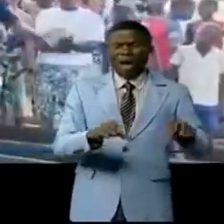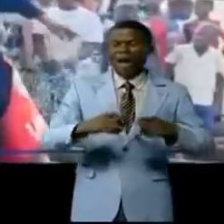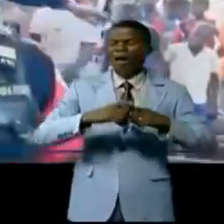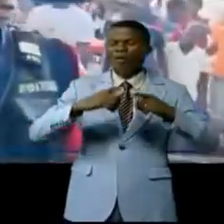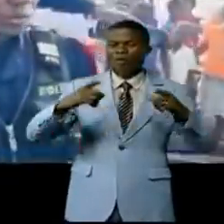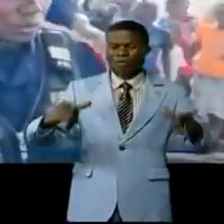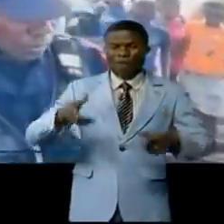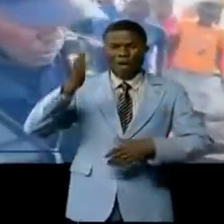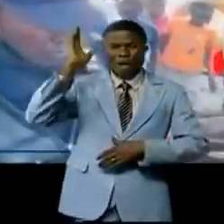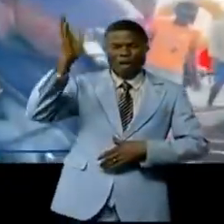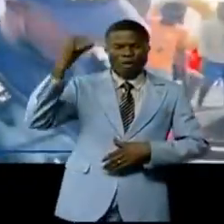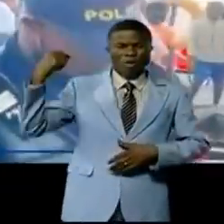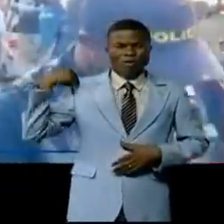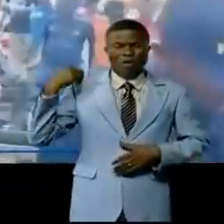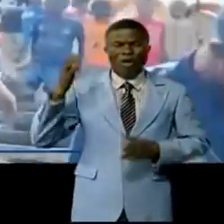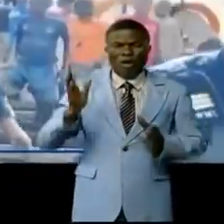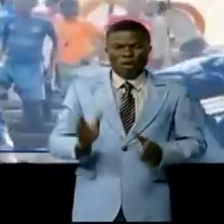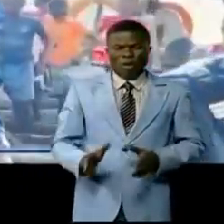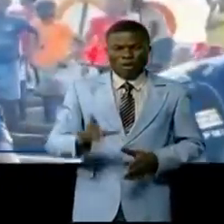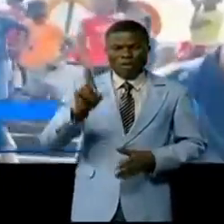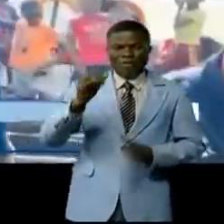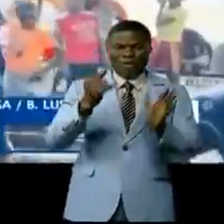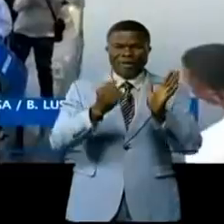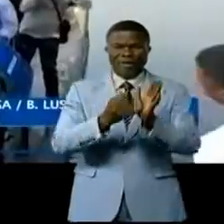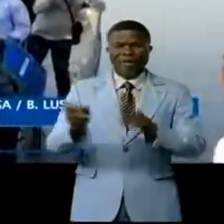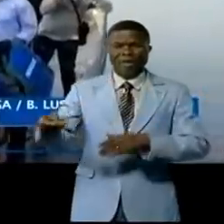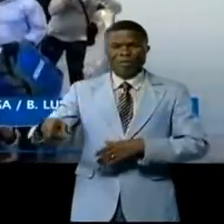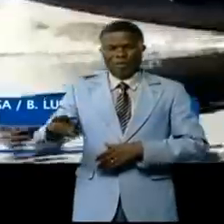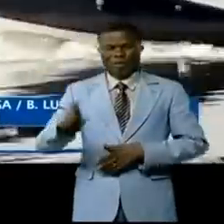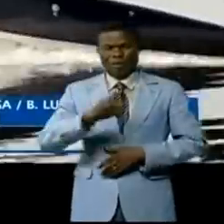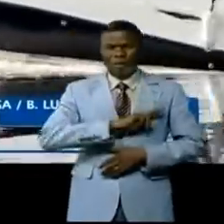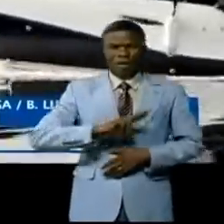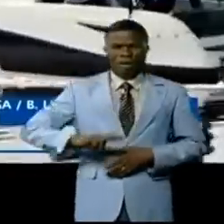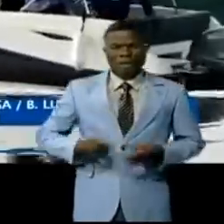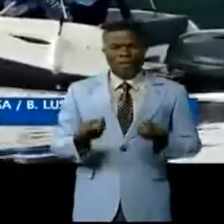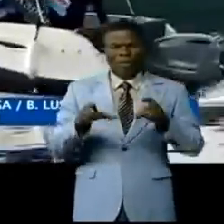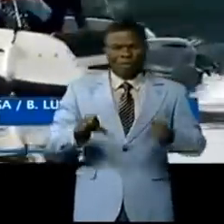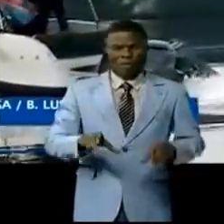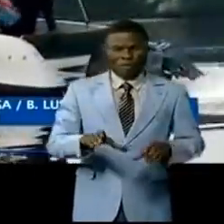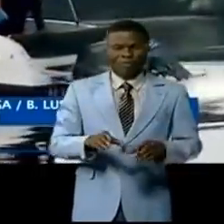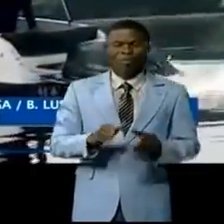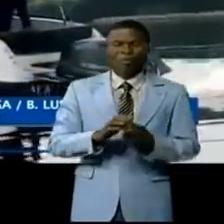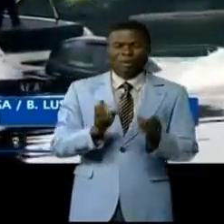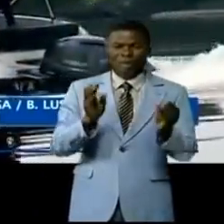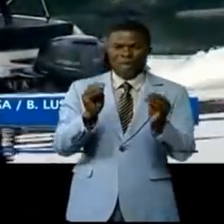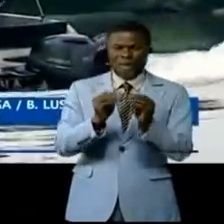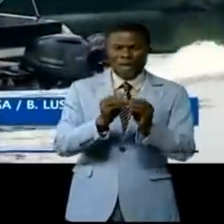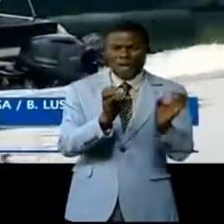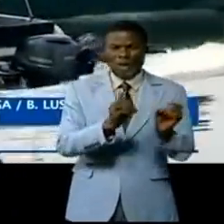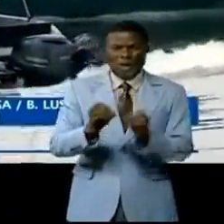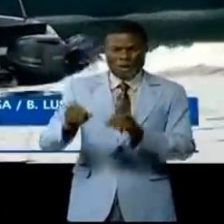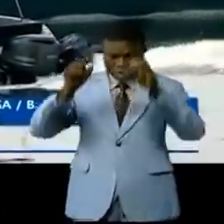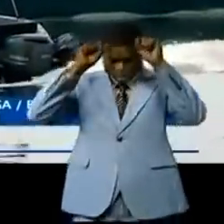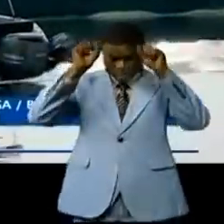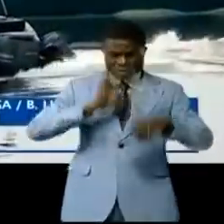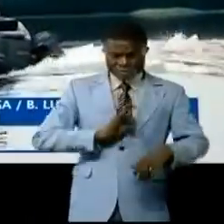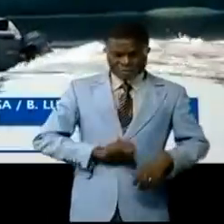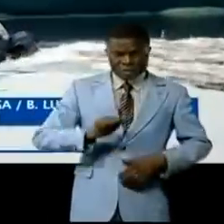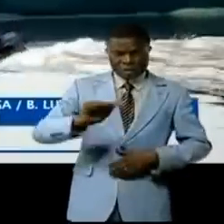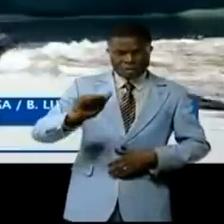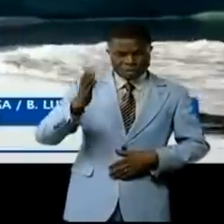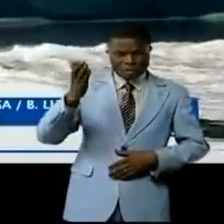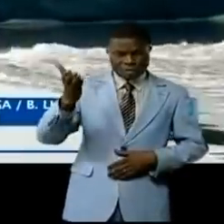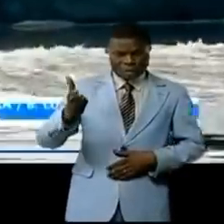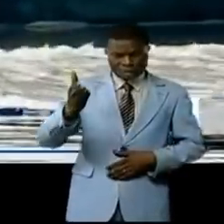est la conférence des gouverneurs des 26 provinces de la République démocratique du Congo, rencontre qui sera présidée par les chefs de l'État,